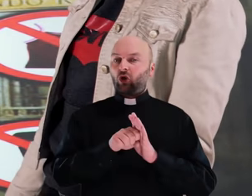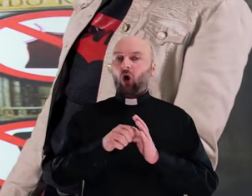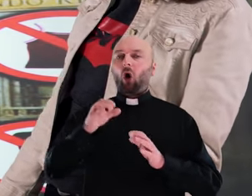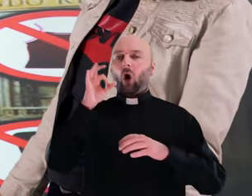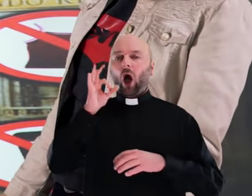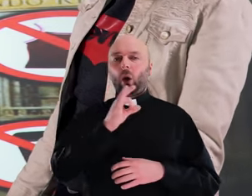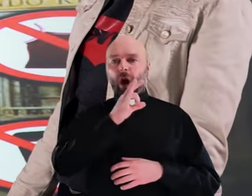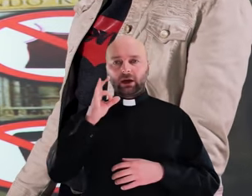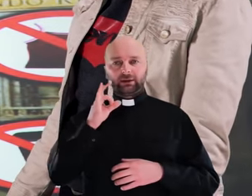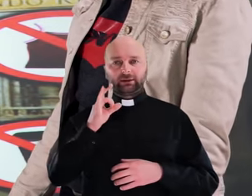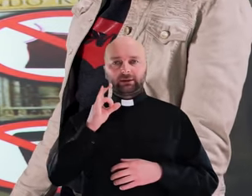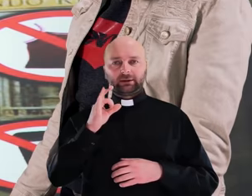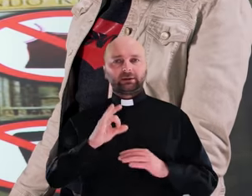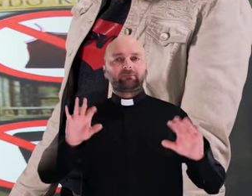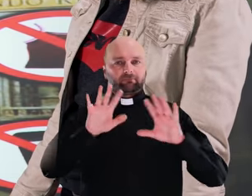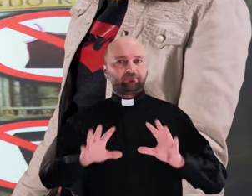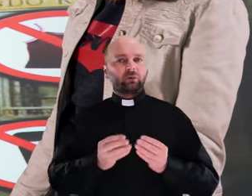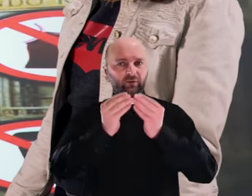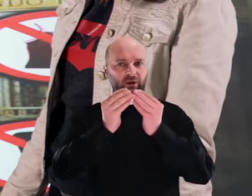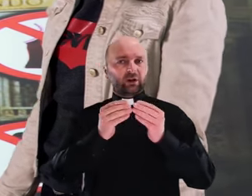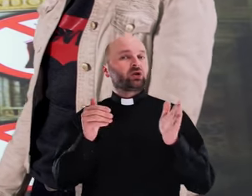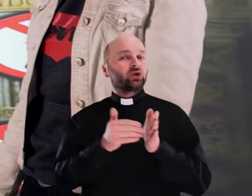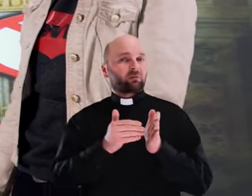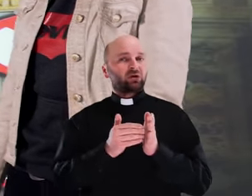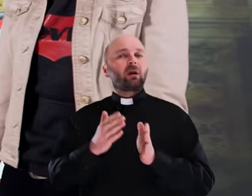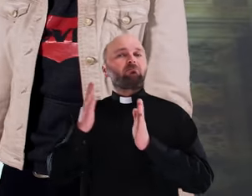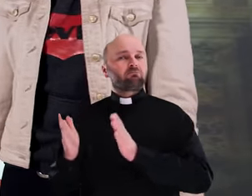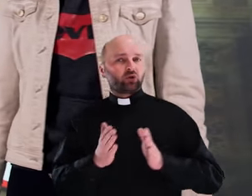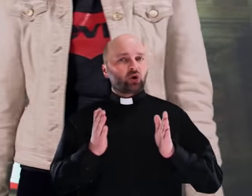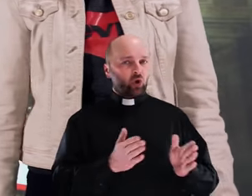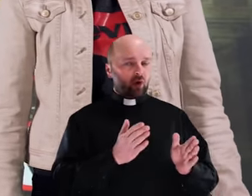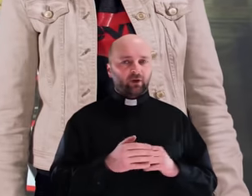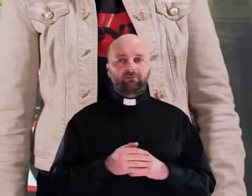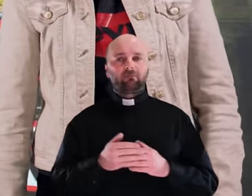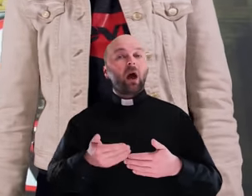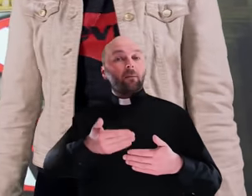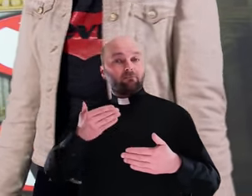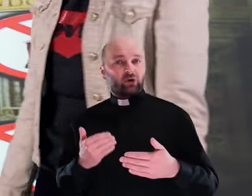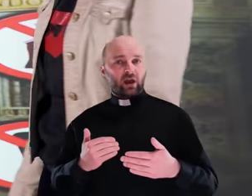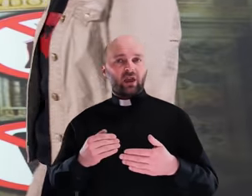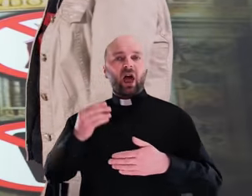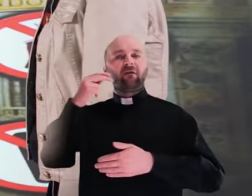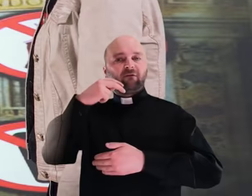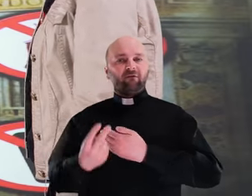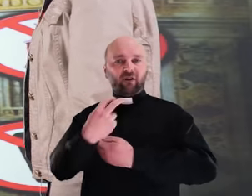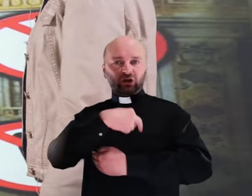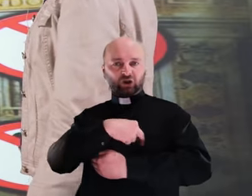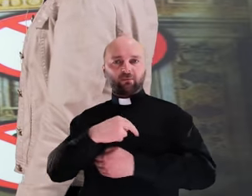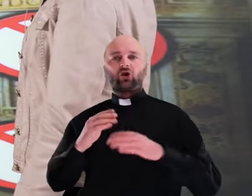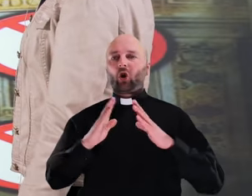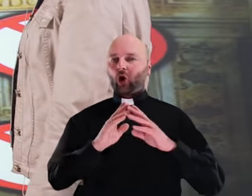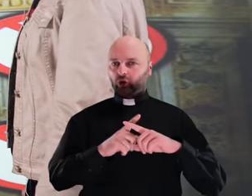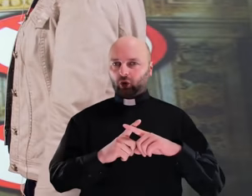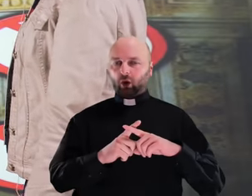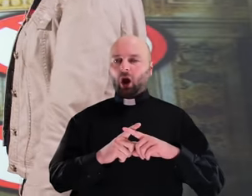naprawdę dobrze, gruntownie przygotować. Przed wejściami wielu kościołów